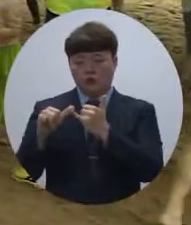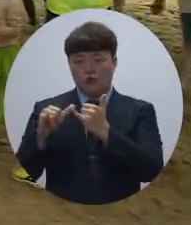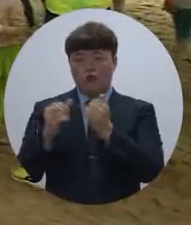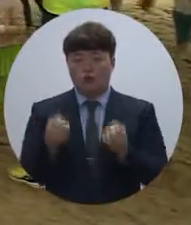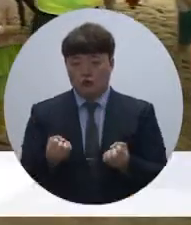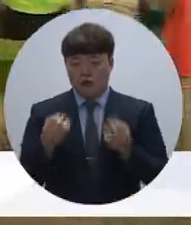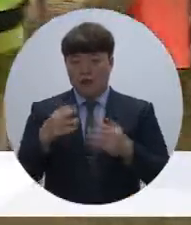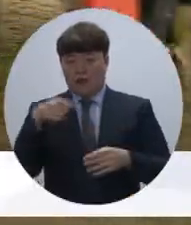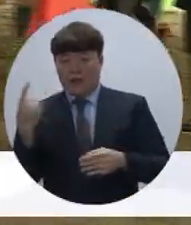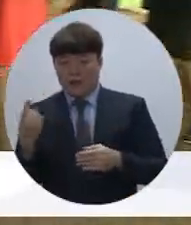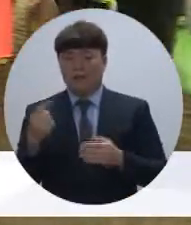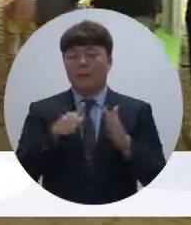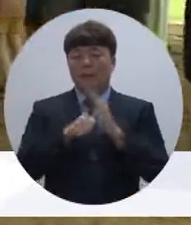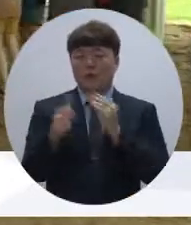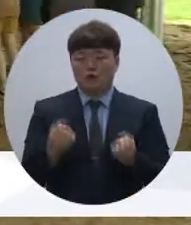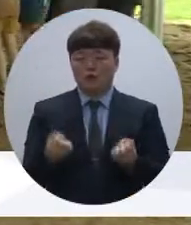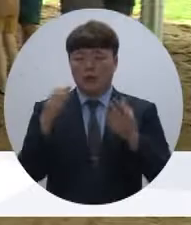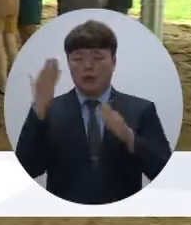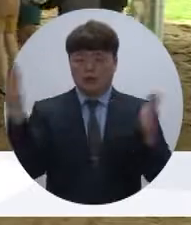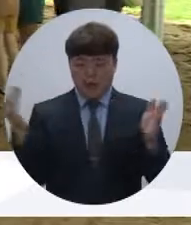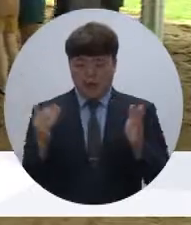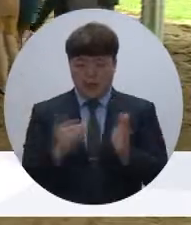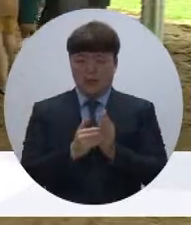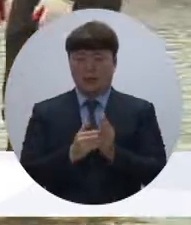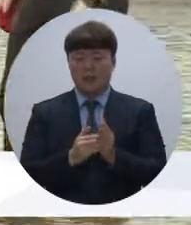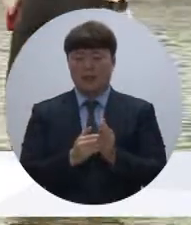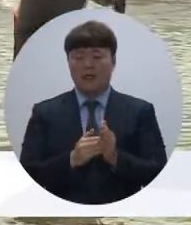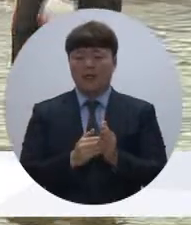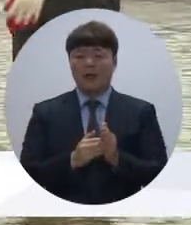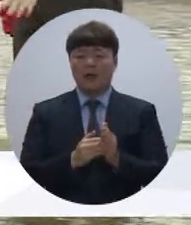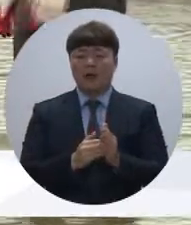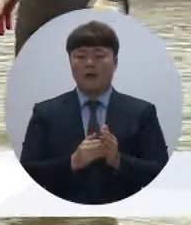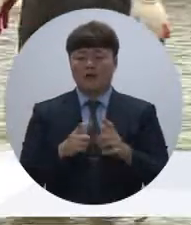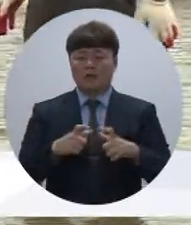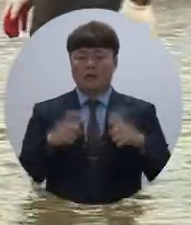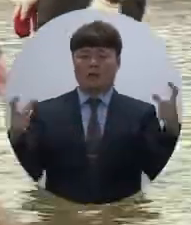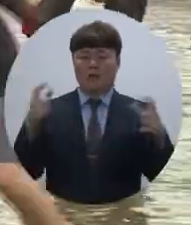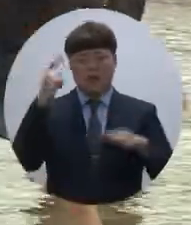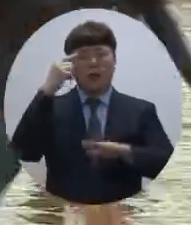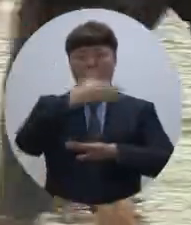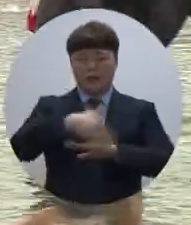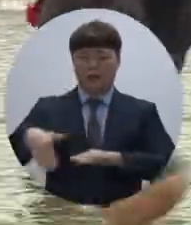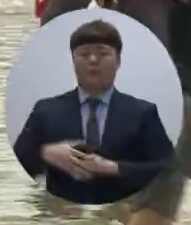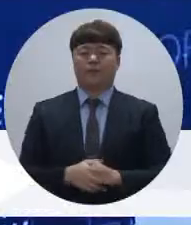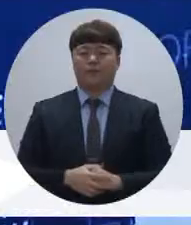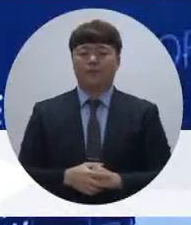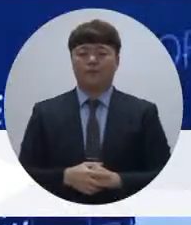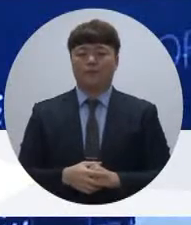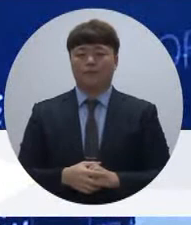축제로 성장할 수 있도록 2020년 합천 바캉스 축제의 범위를 대폭 확대할 예정입니다.